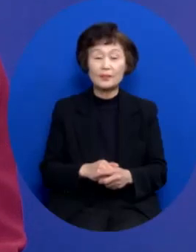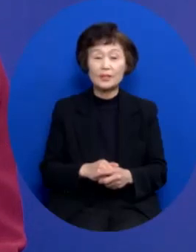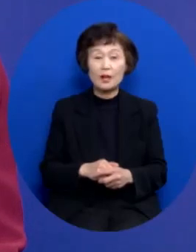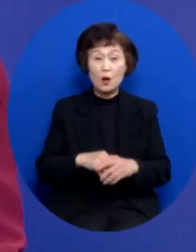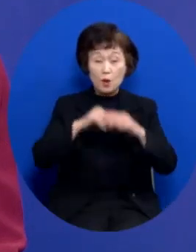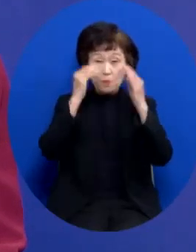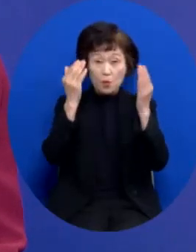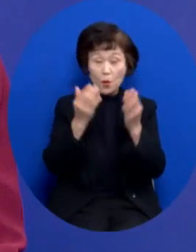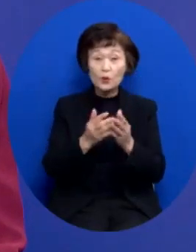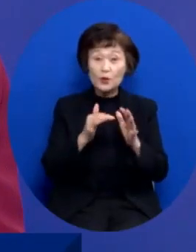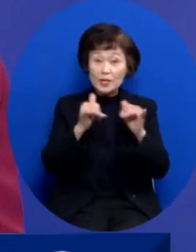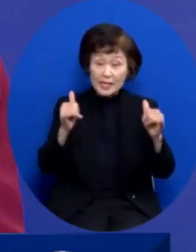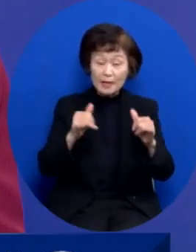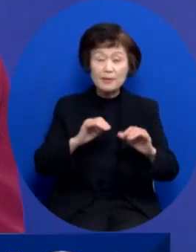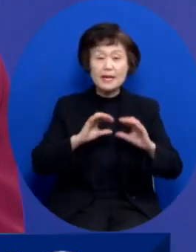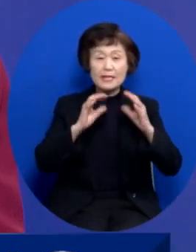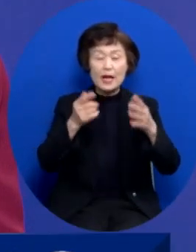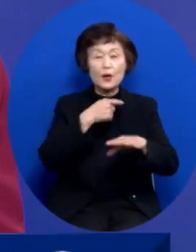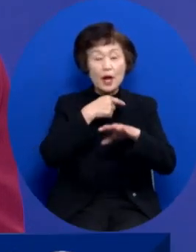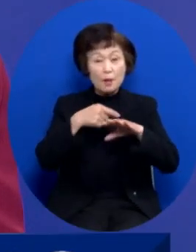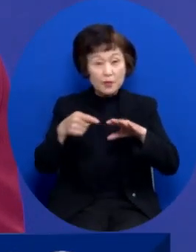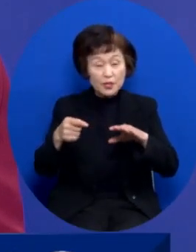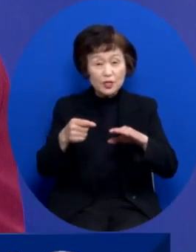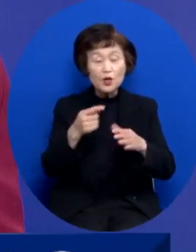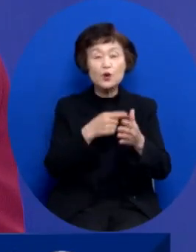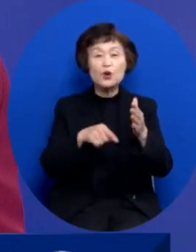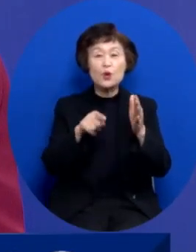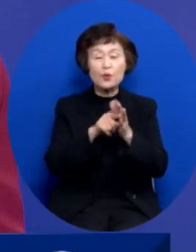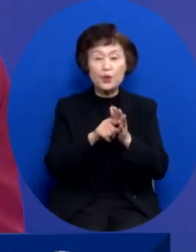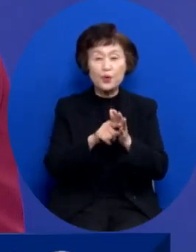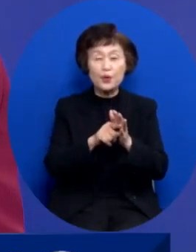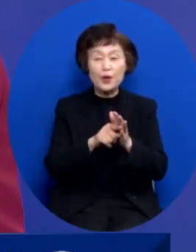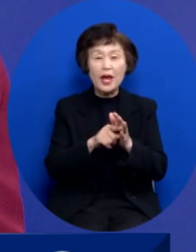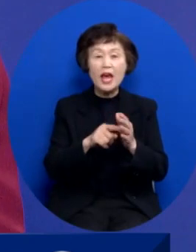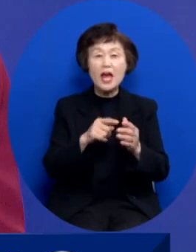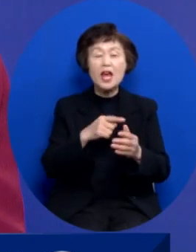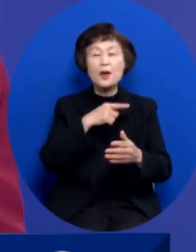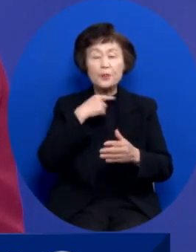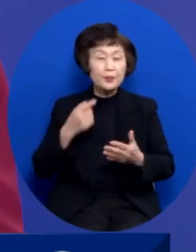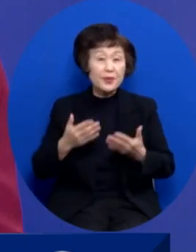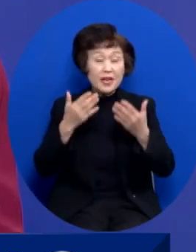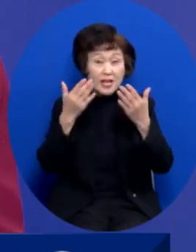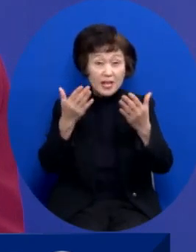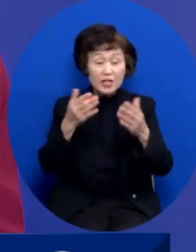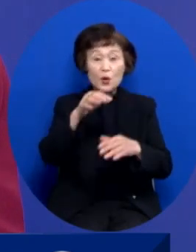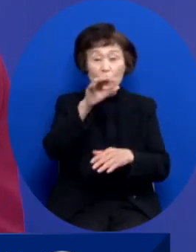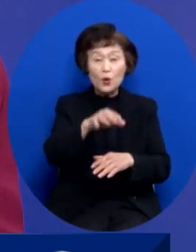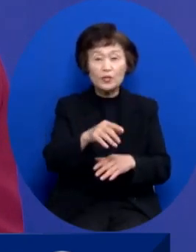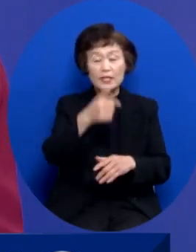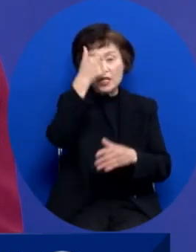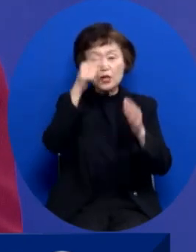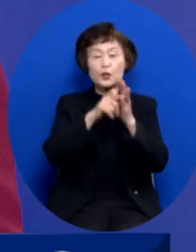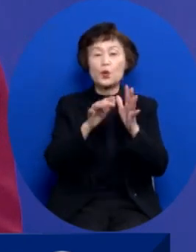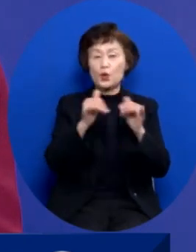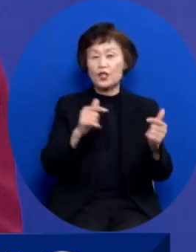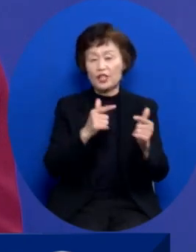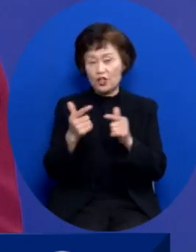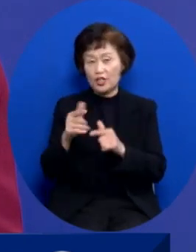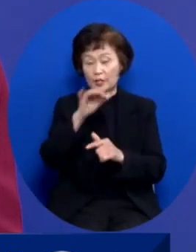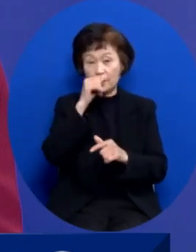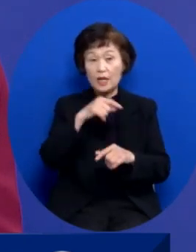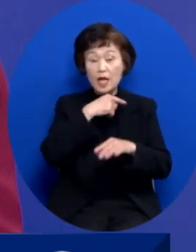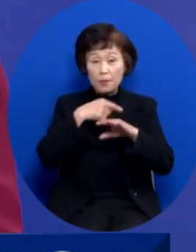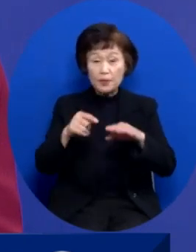온 국민이 나라와 민족을 위해 희생했던 3.1운동 중심에는 기독교가 있었습니다. 3.1절 104주년을 맞아 민족